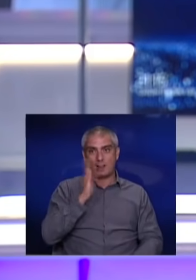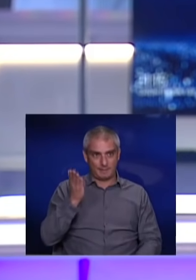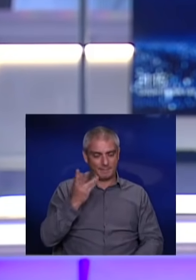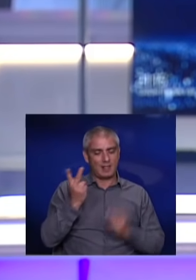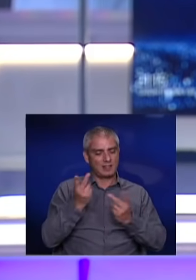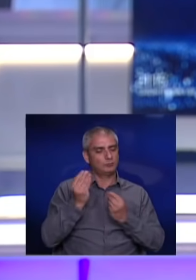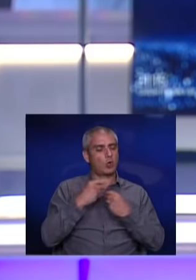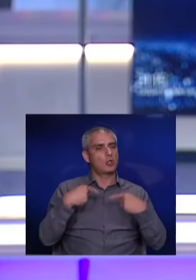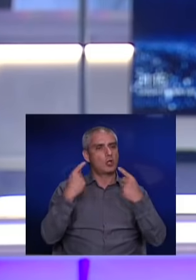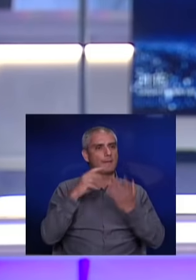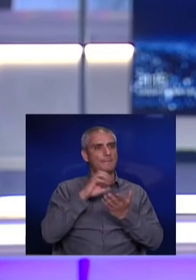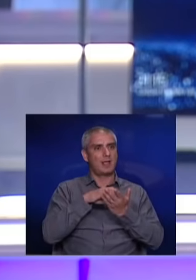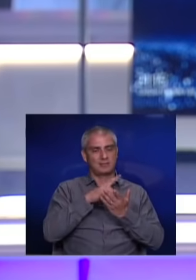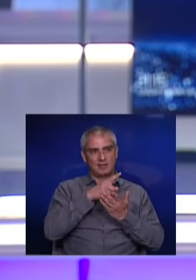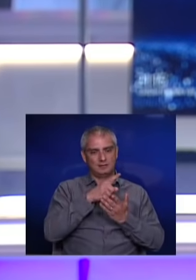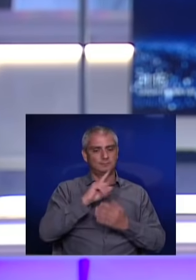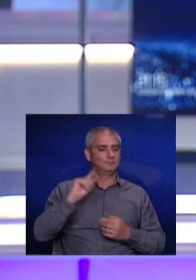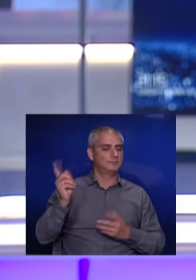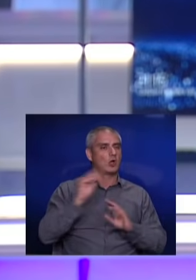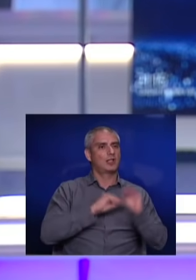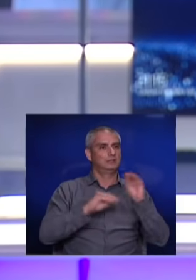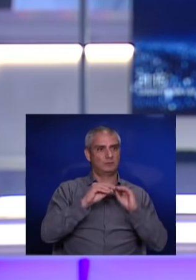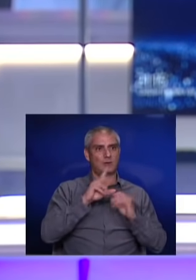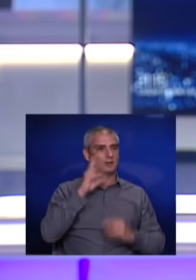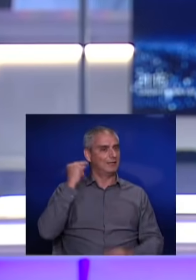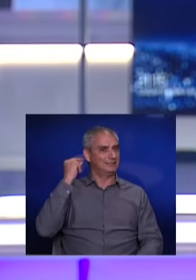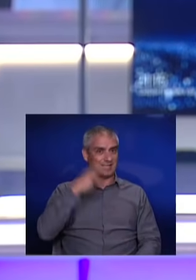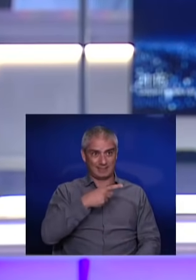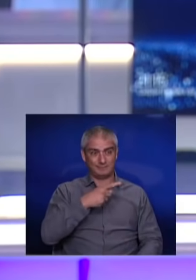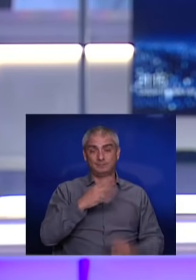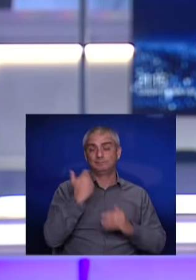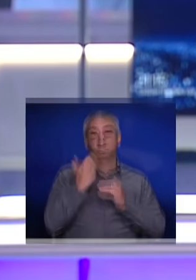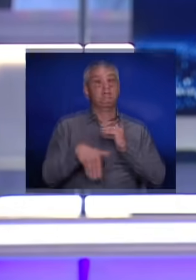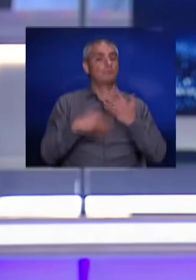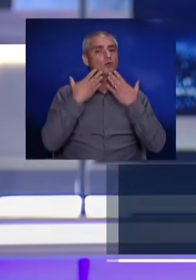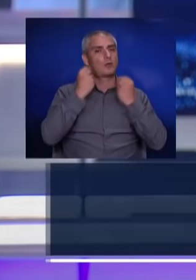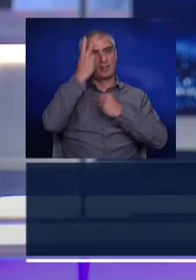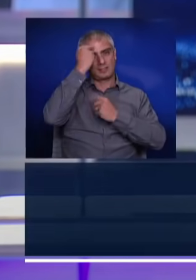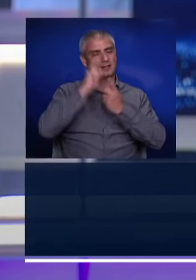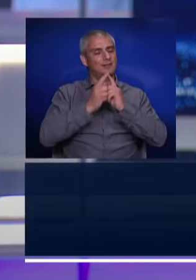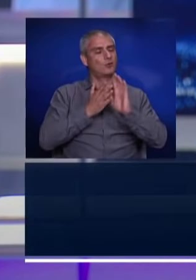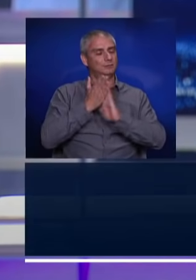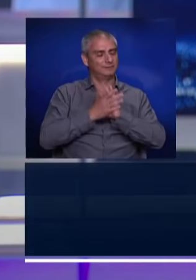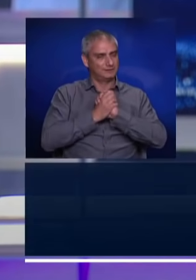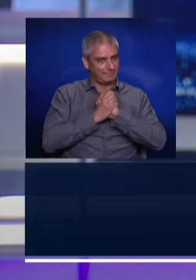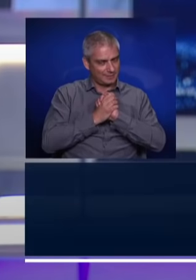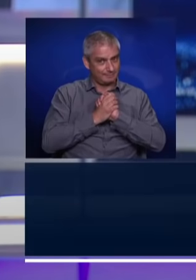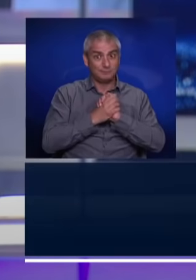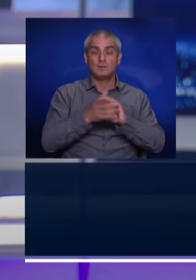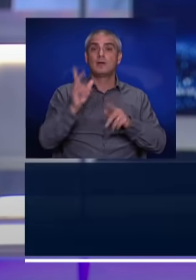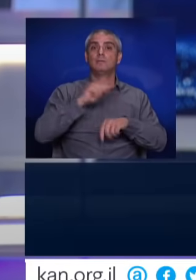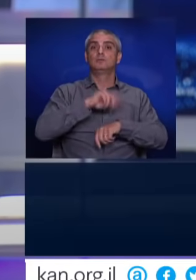יום באתר כאן, בספוטיפיי ובכל יישומוני ההסקטים. זהו, אנחנו סיימנו. תודה לטל בוסידן על התרגום לשפת הסימנים